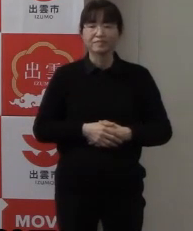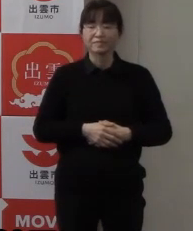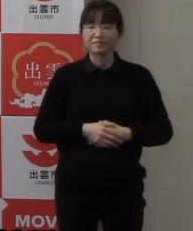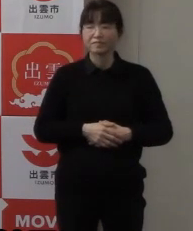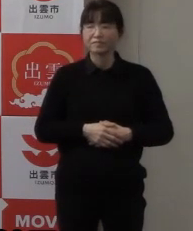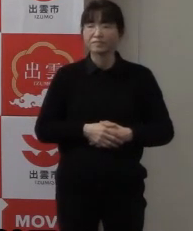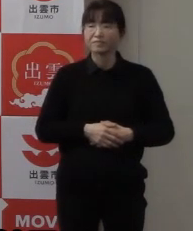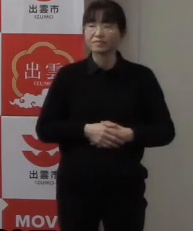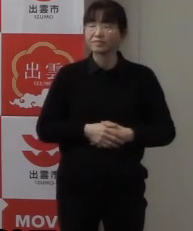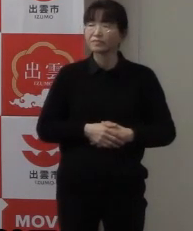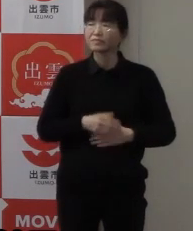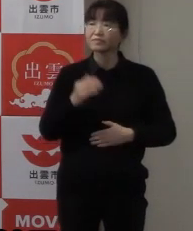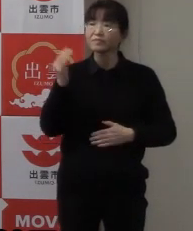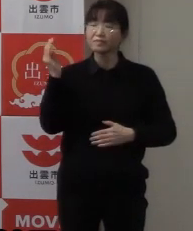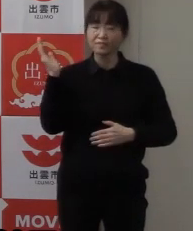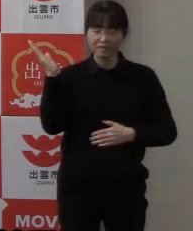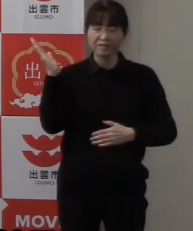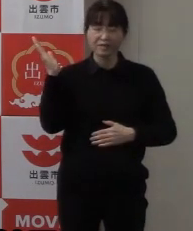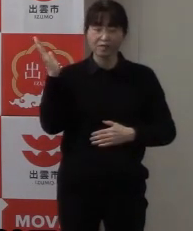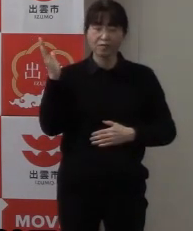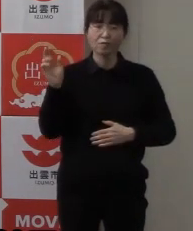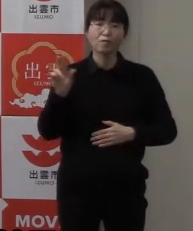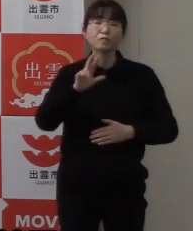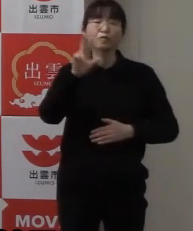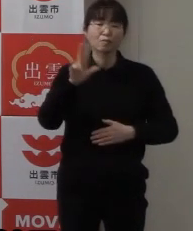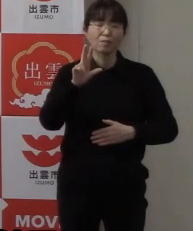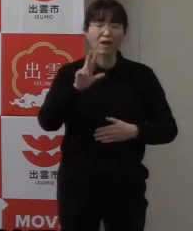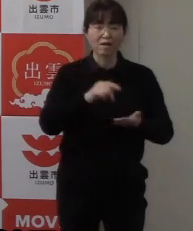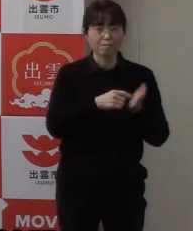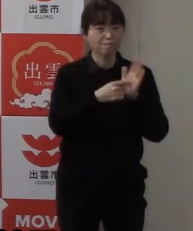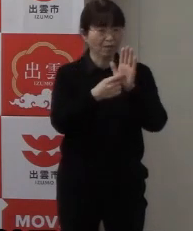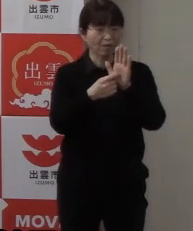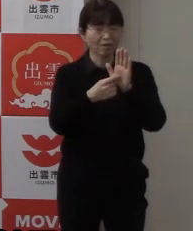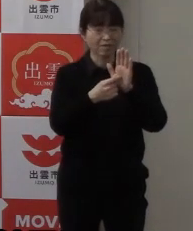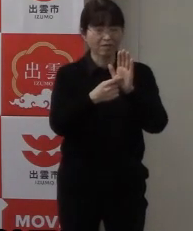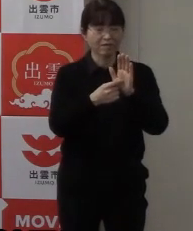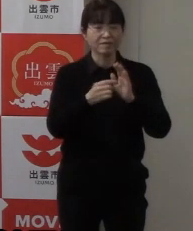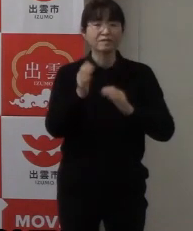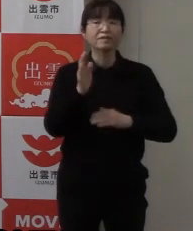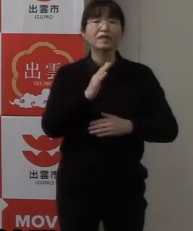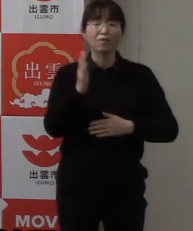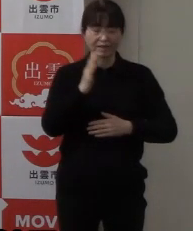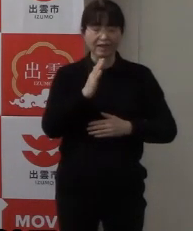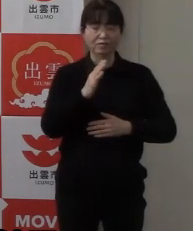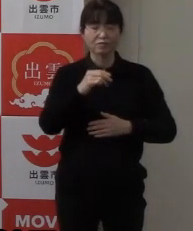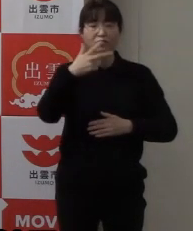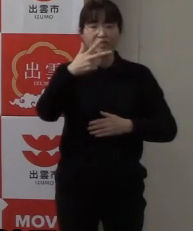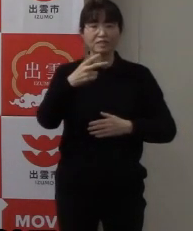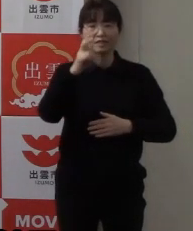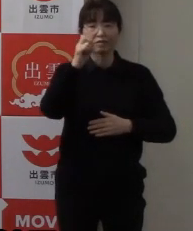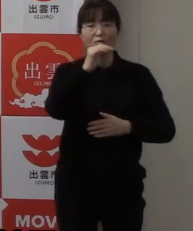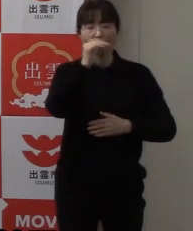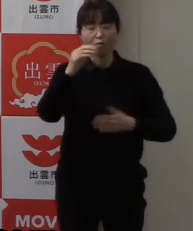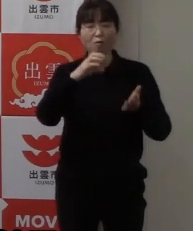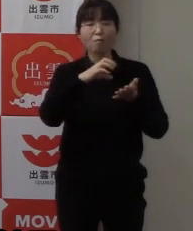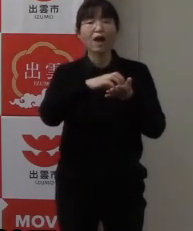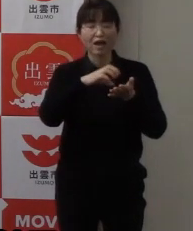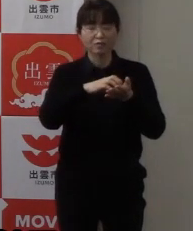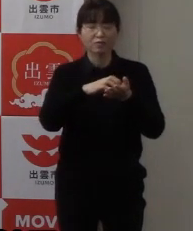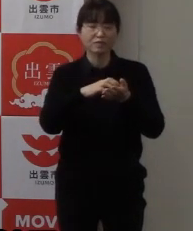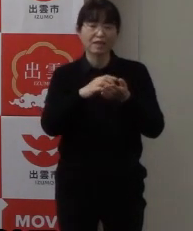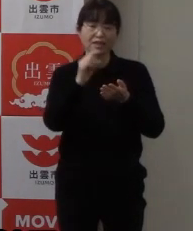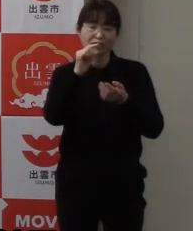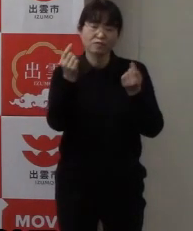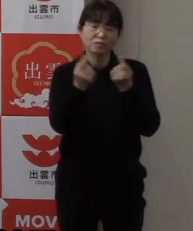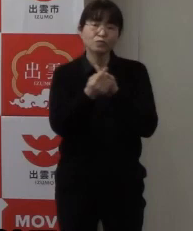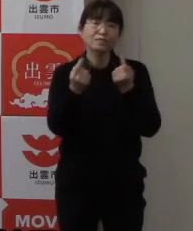ね、これをズバッと使うというか、少しですね、市のロゴマークとして、修正等